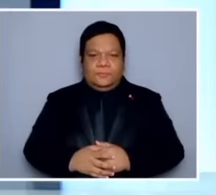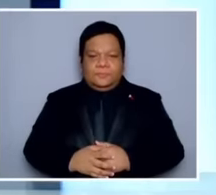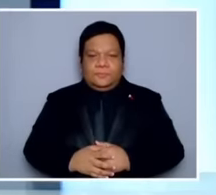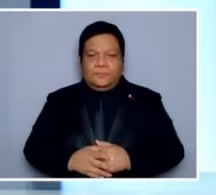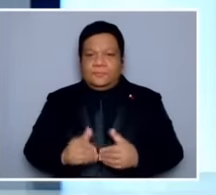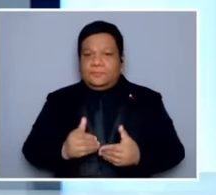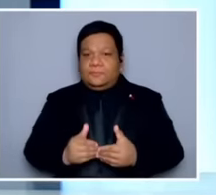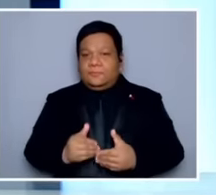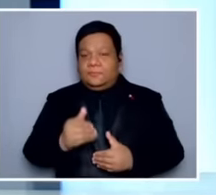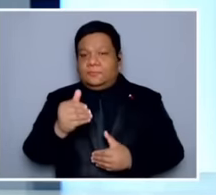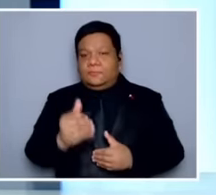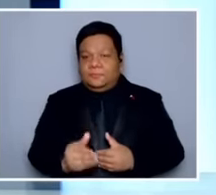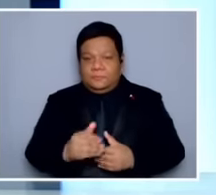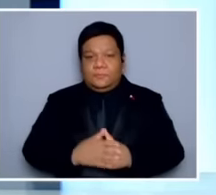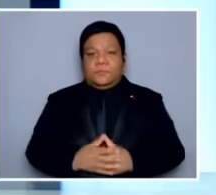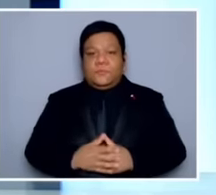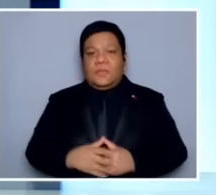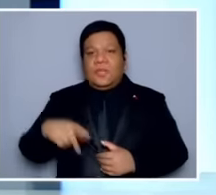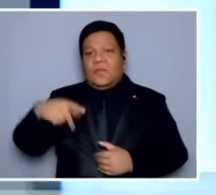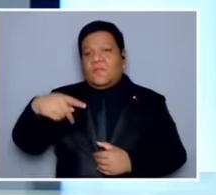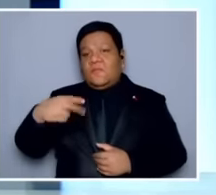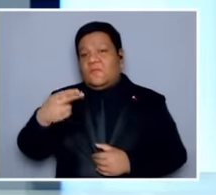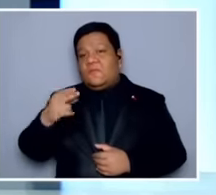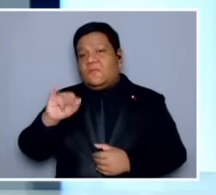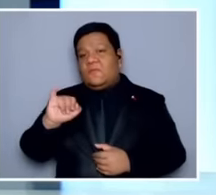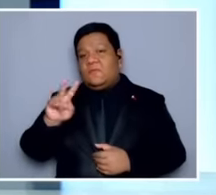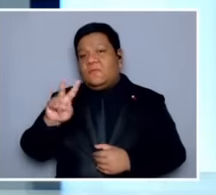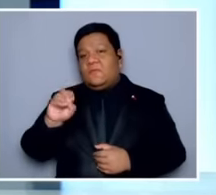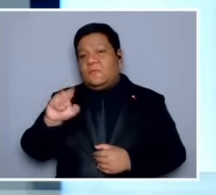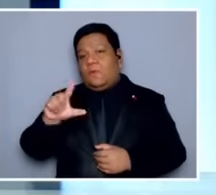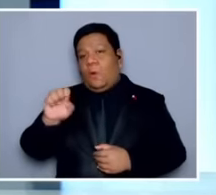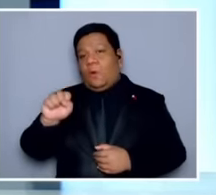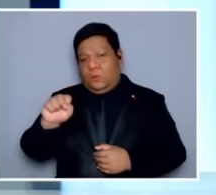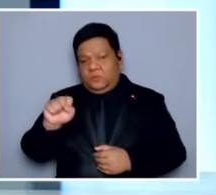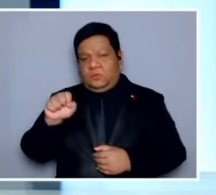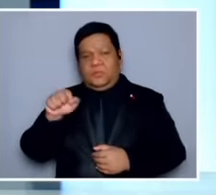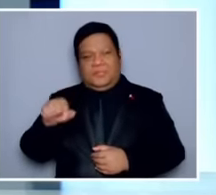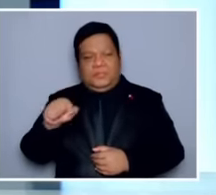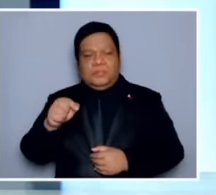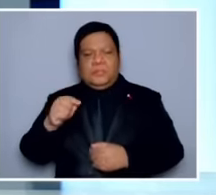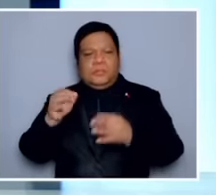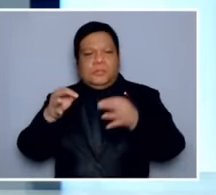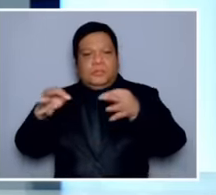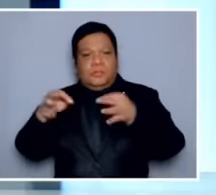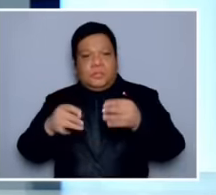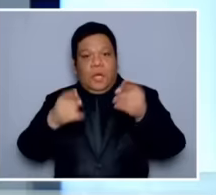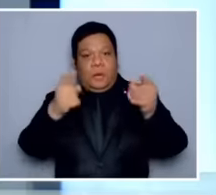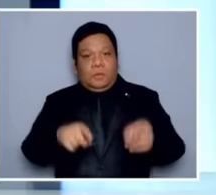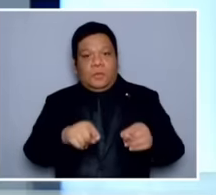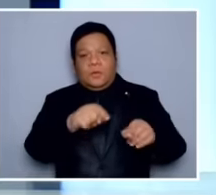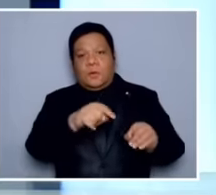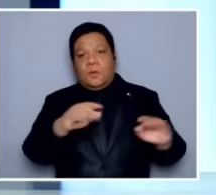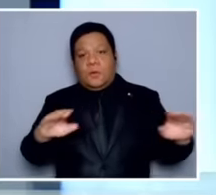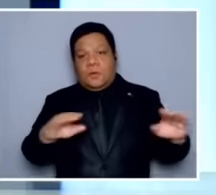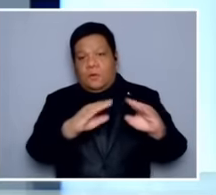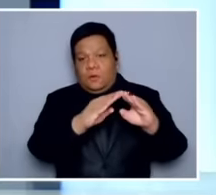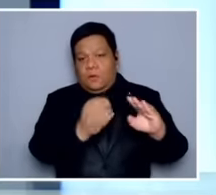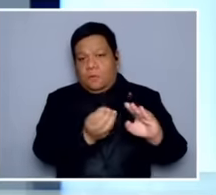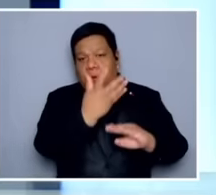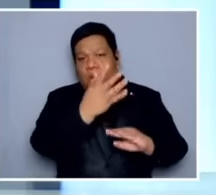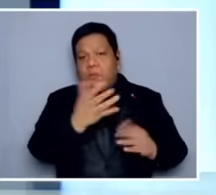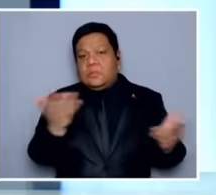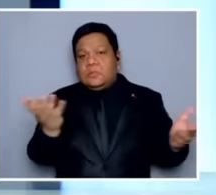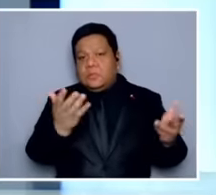Inumpirma po ng PBOX na isang phreatic eruption ang naitala sa Mount Pinatubo alas 12:09 kaninang